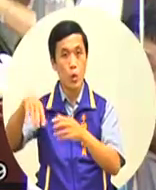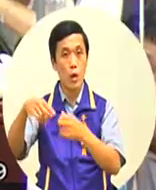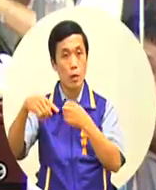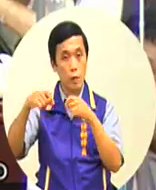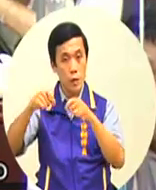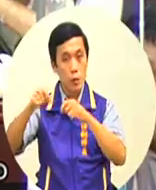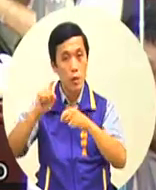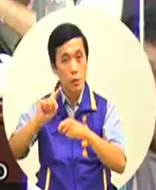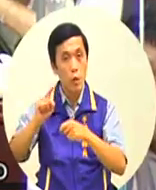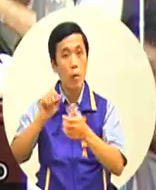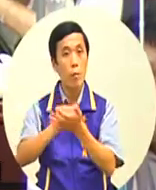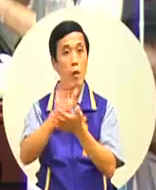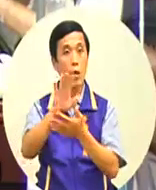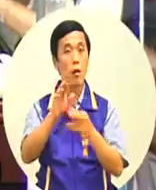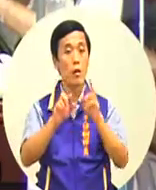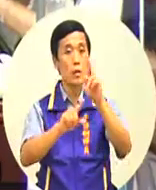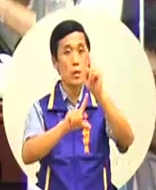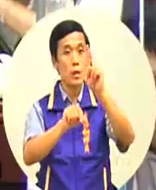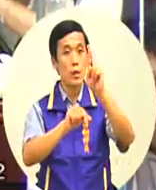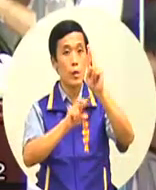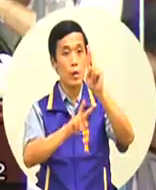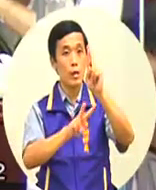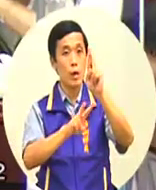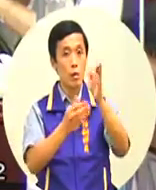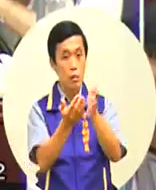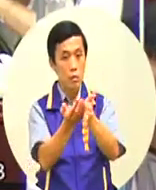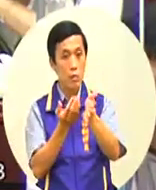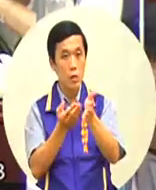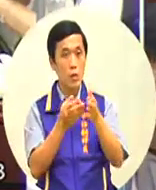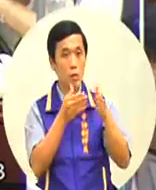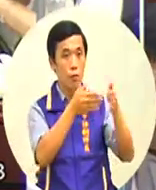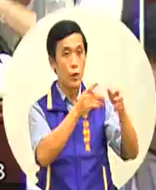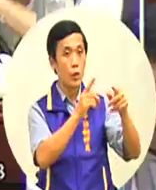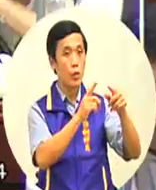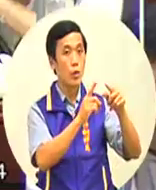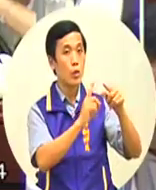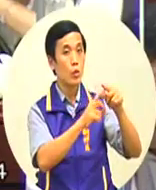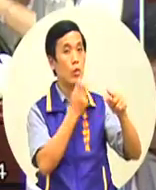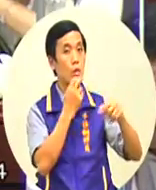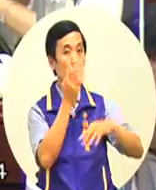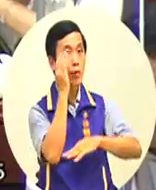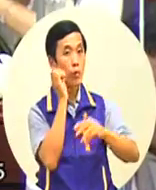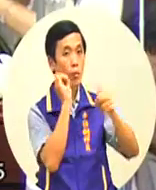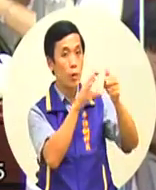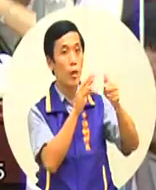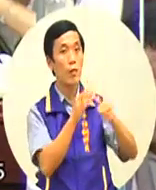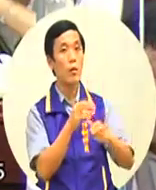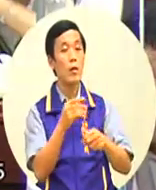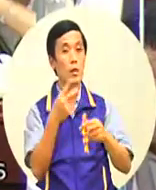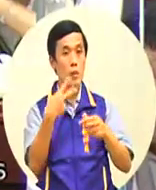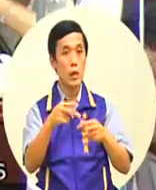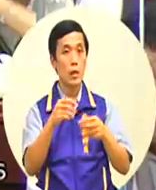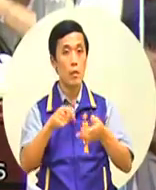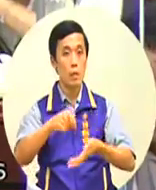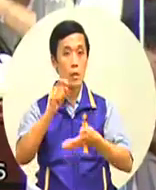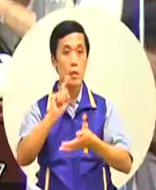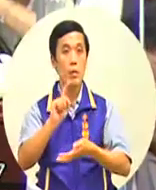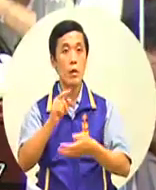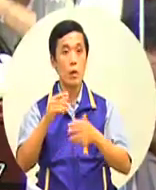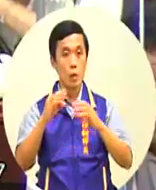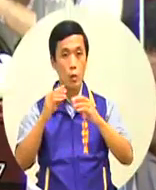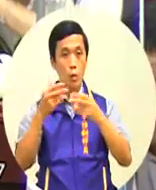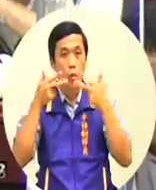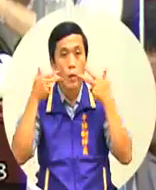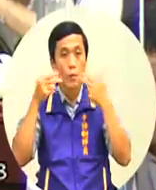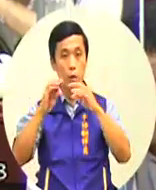号以前呢提送中央争取。那另外我想有关你刚刚提到整个原住民土地